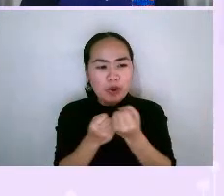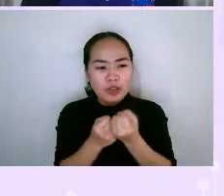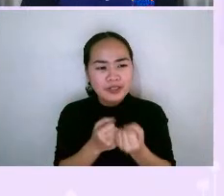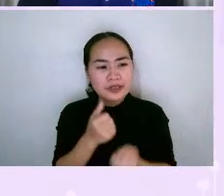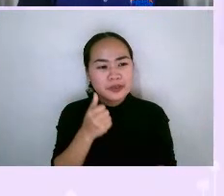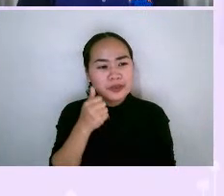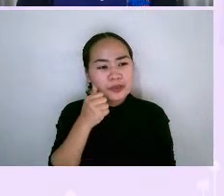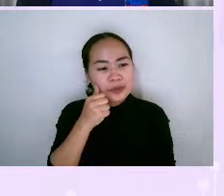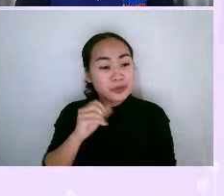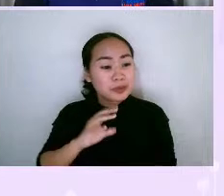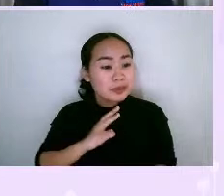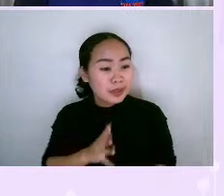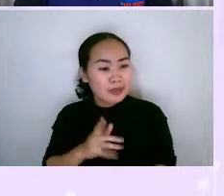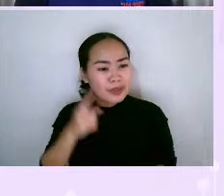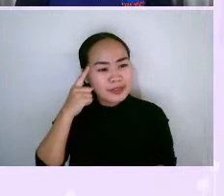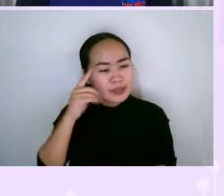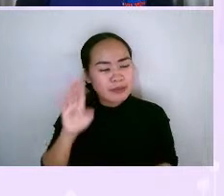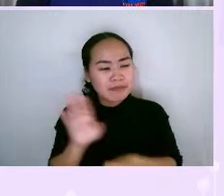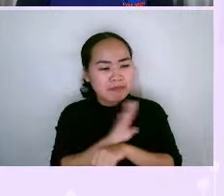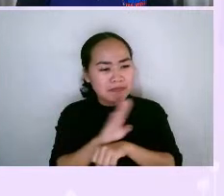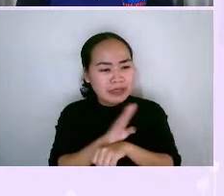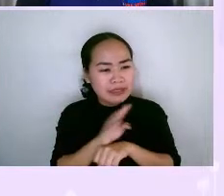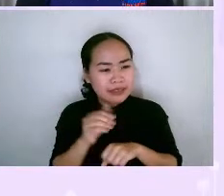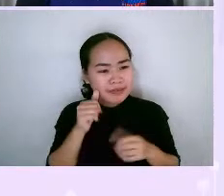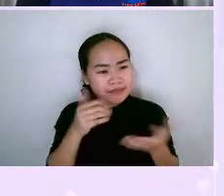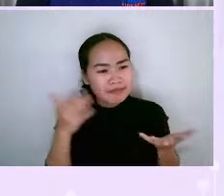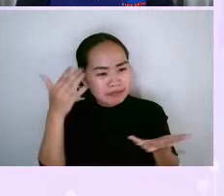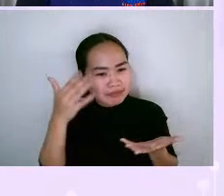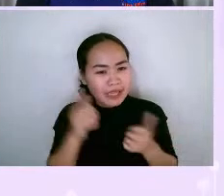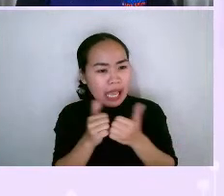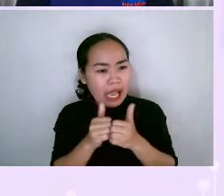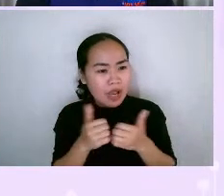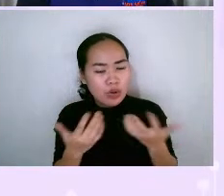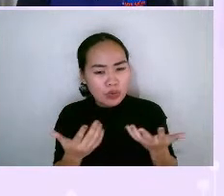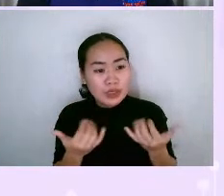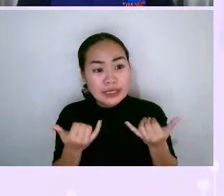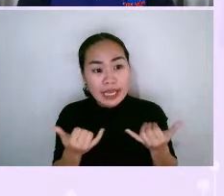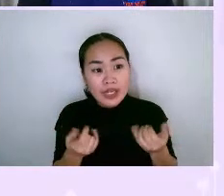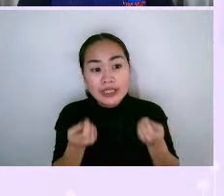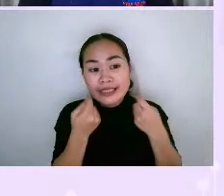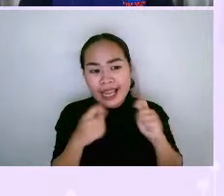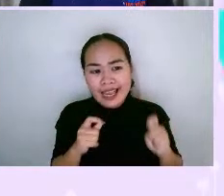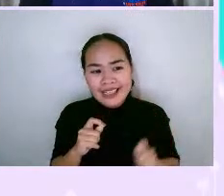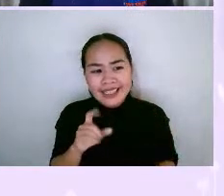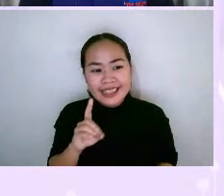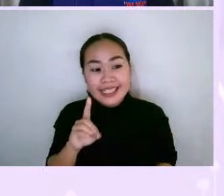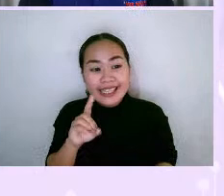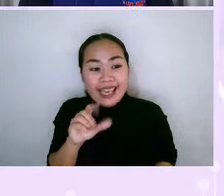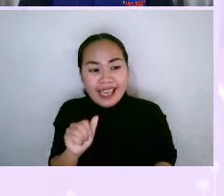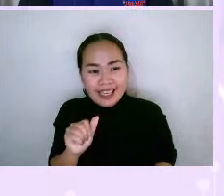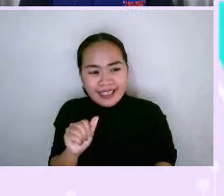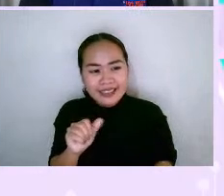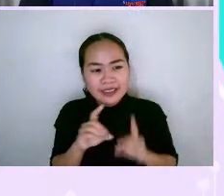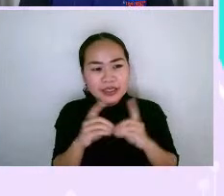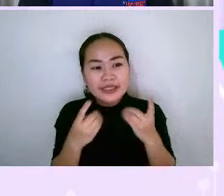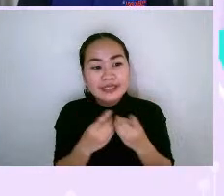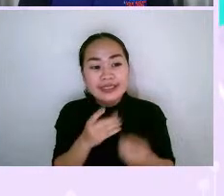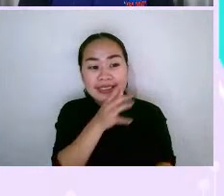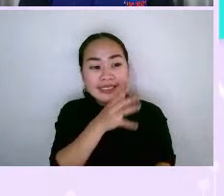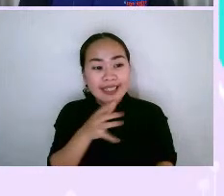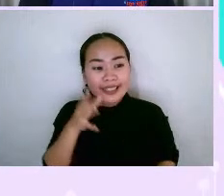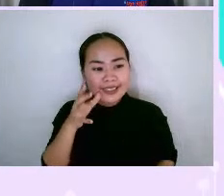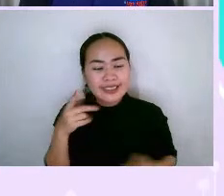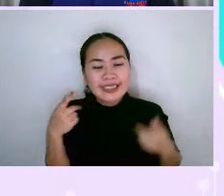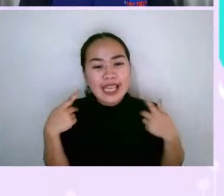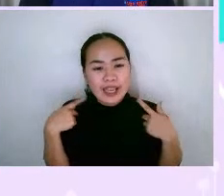negosyante. Unahin na natin ang Department of Agriculture. We have the Chief Administrative Officer